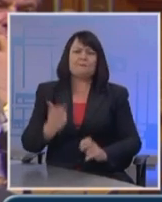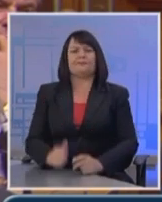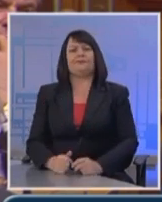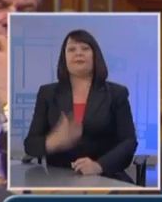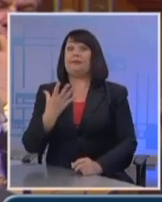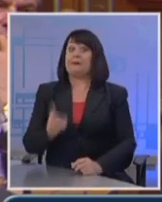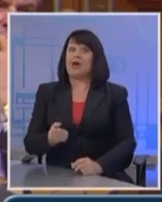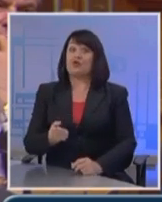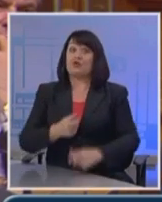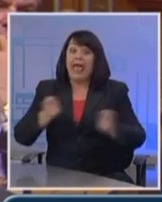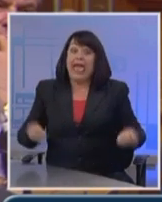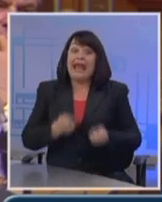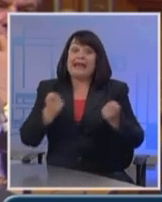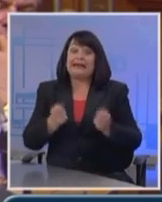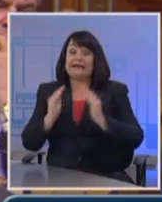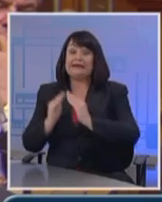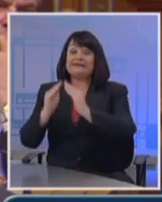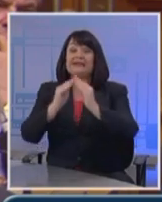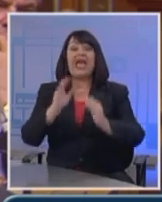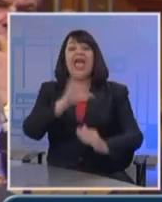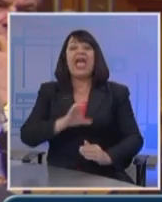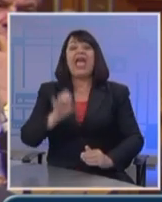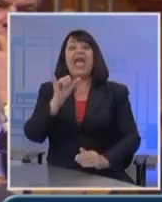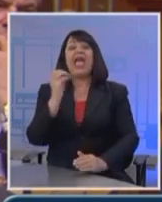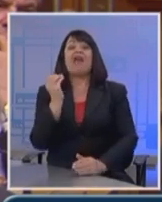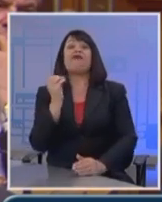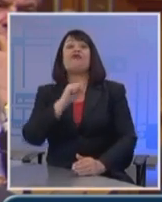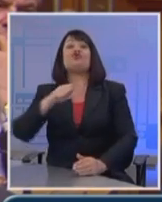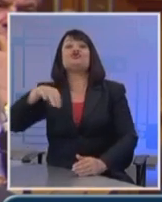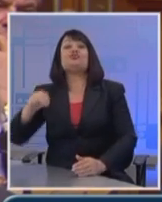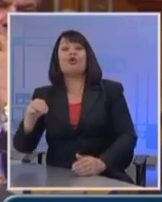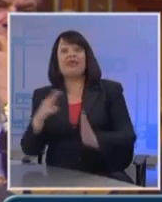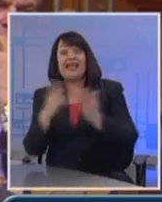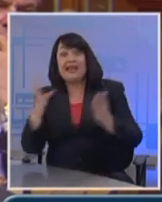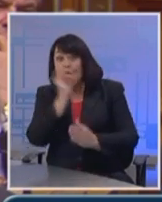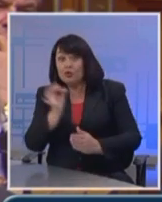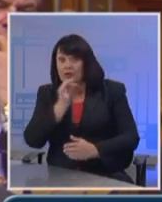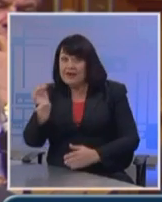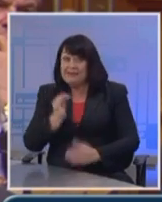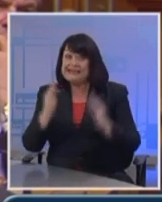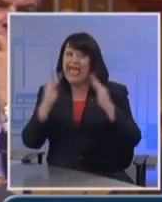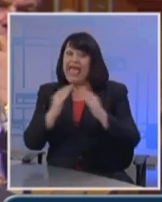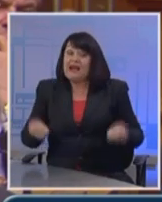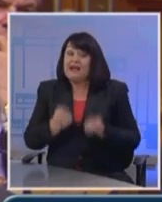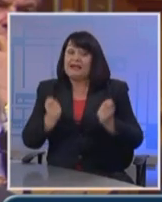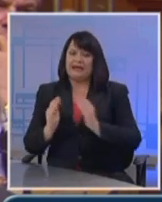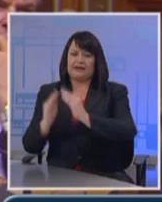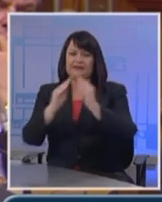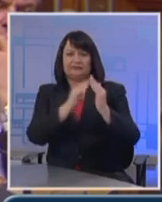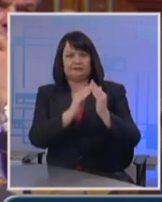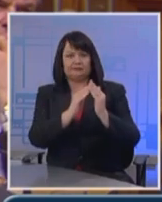υπάρχουν εργατικές κατοικίες στον Εύωσμο. Γιατί μιλήσατε για τις 19 Οκτώβρη για εργατικές κατοικίες. Και με επικοινωνία που